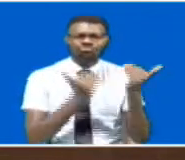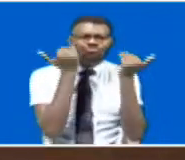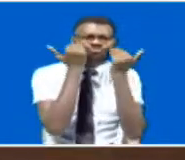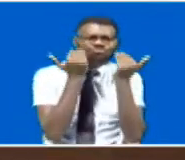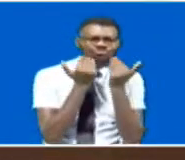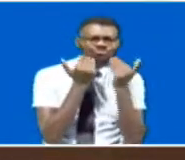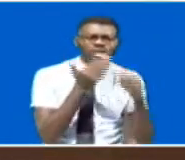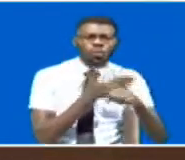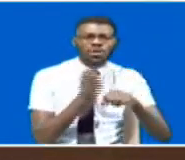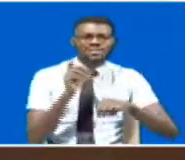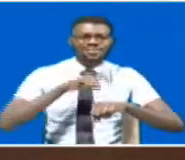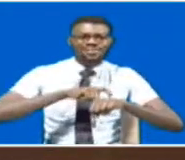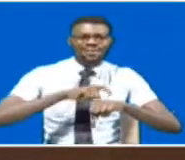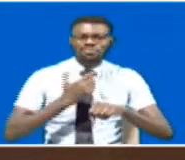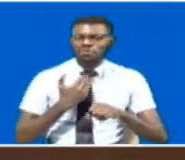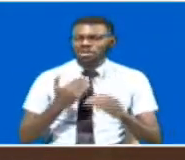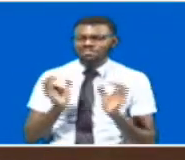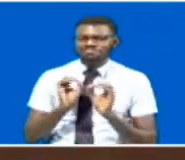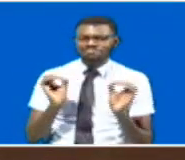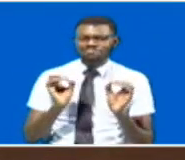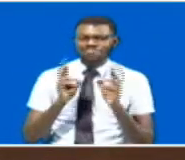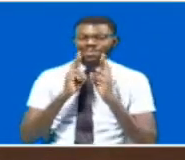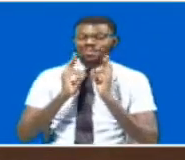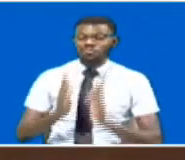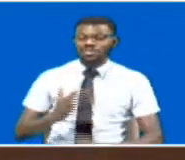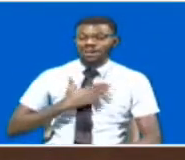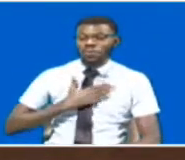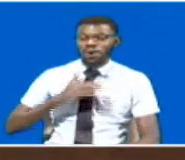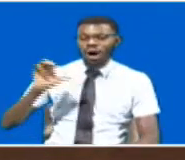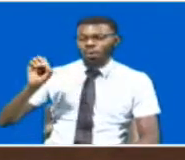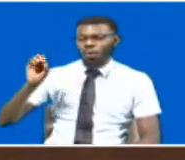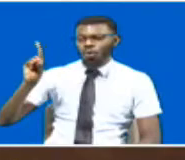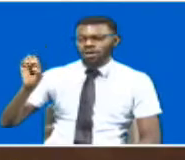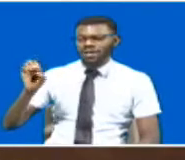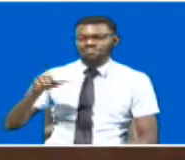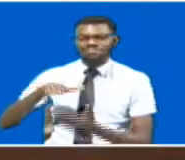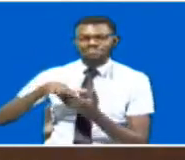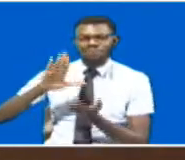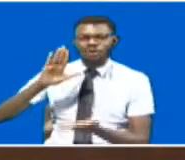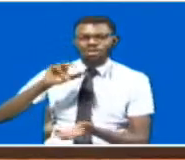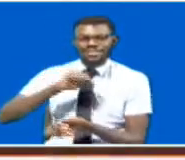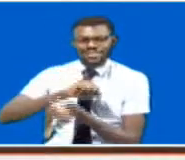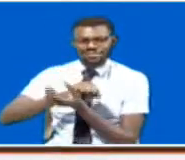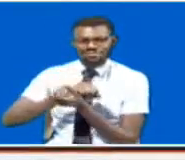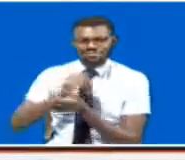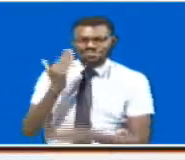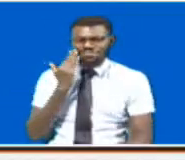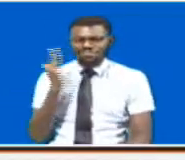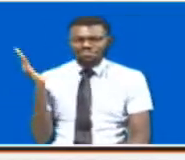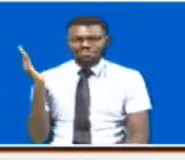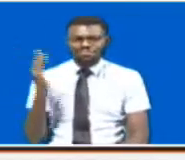wakati mwingi katika kesi mahakamani. Mwanahabari wetu Ode Francis na taarifa hiyo.